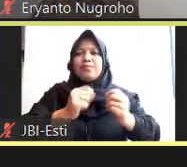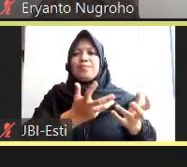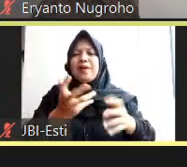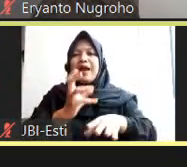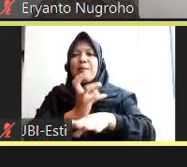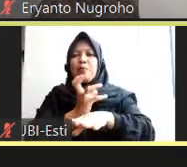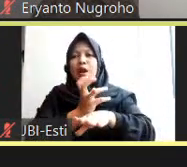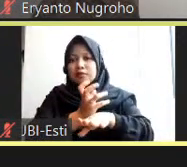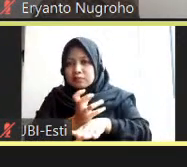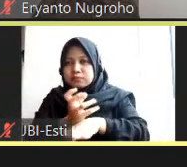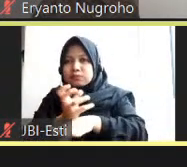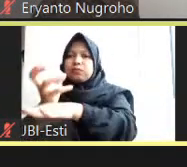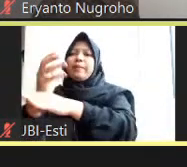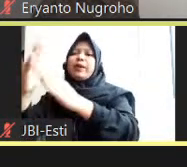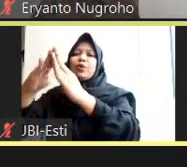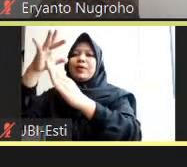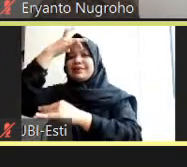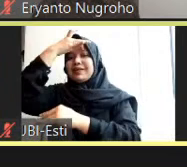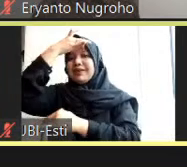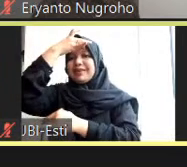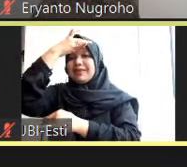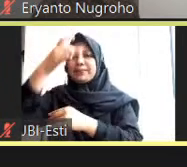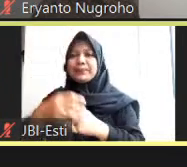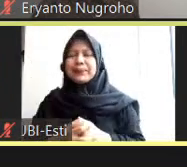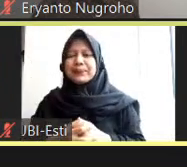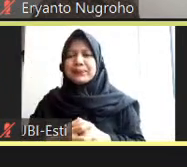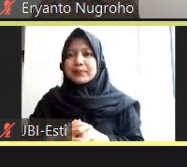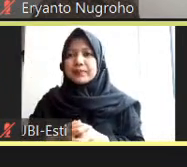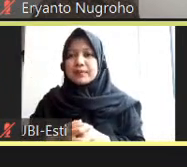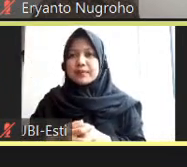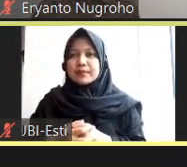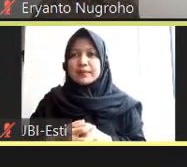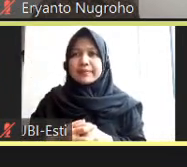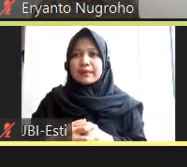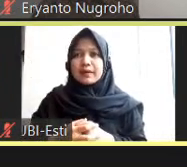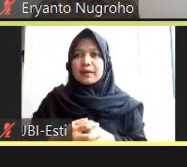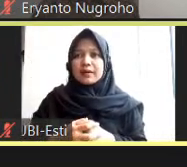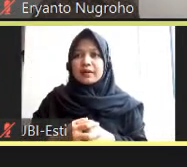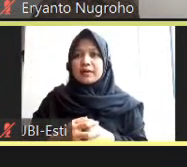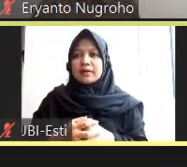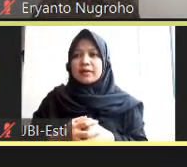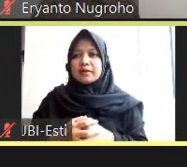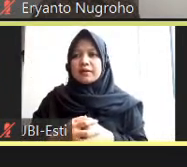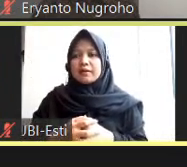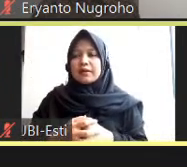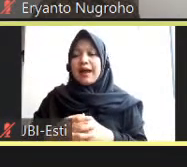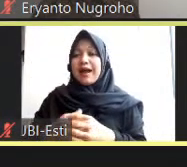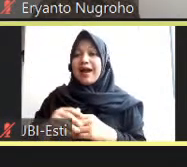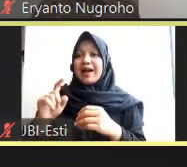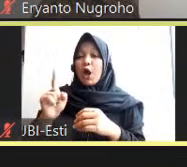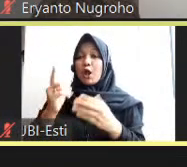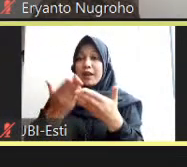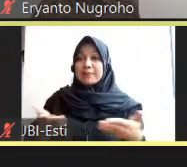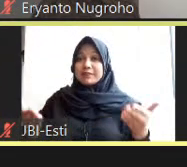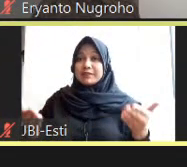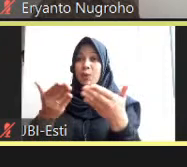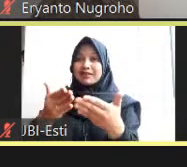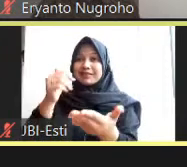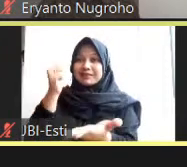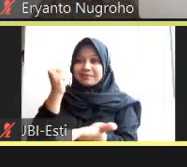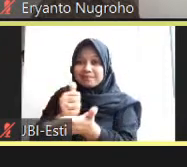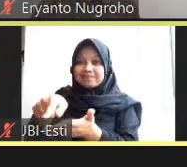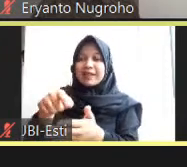terdekat. Kayak gitu. Kemudian dari kasus-kasus yang ditangani di lapangan, para medis jalanan itu biasanya